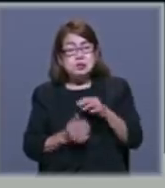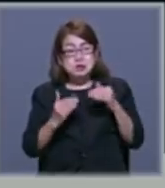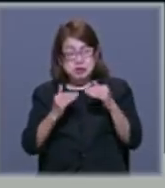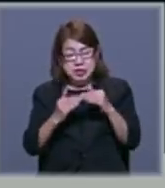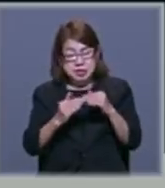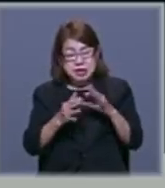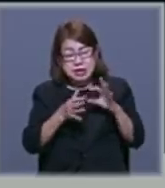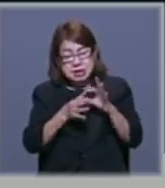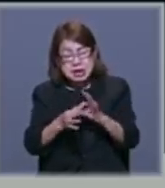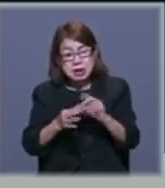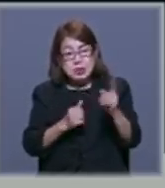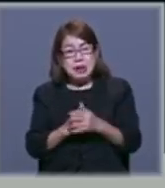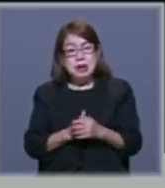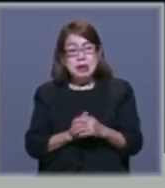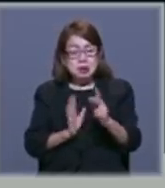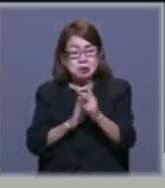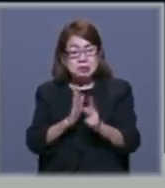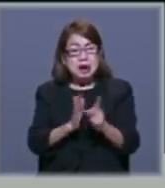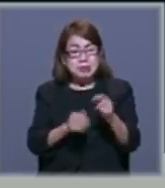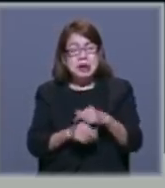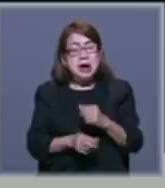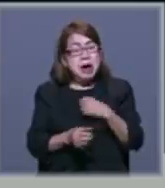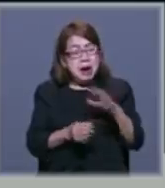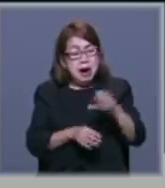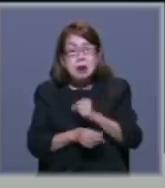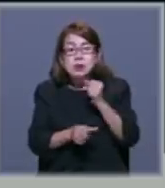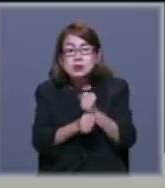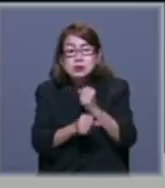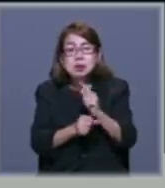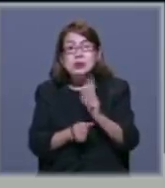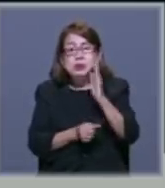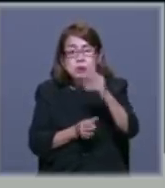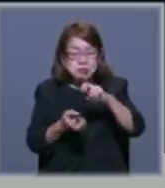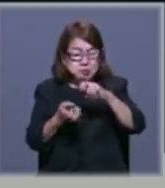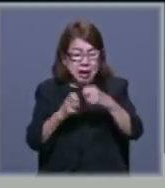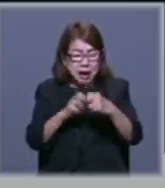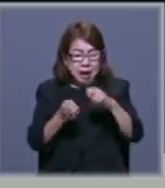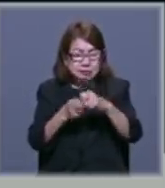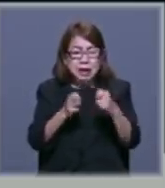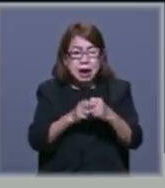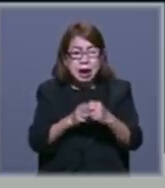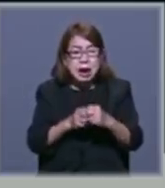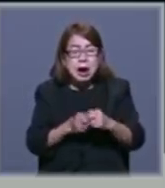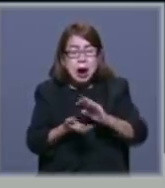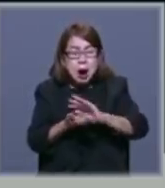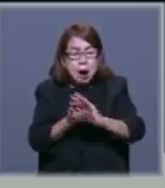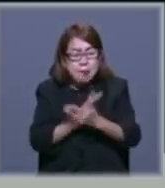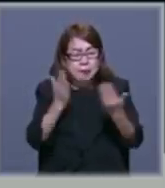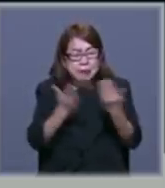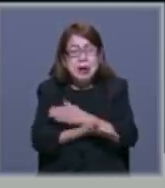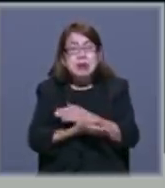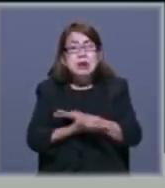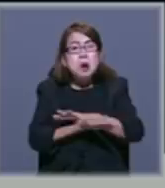ที่ได้รับมาจากรัฐธรรมนูญให้มีผลกระทบย้อนกลับมาทำลายหลักการพื้นฐานบรรทัดฐานคุณ